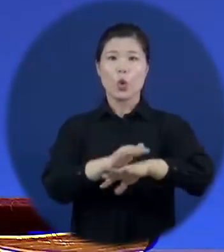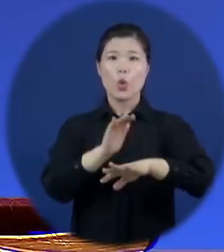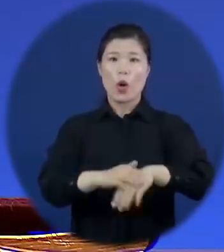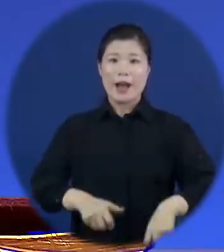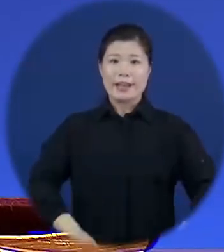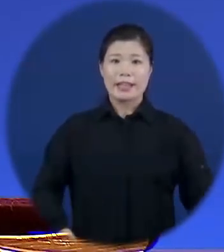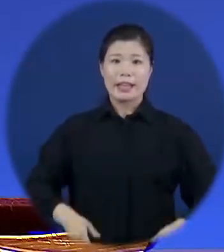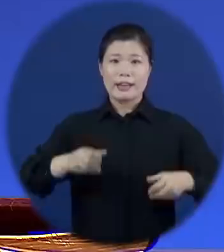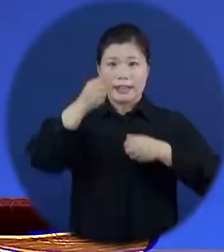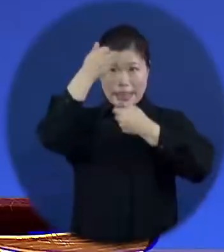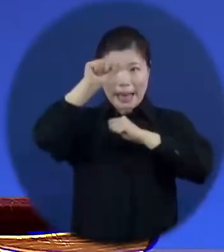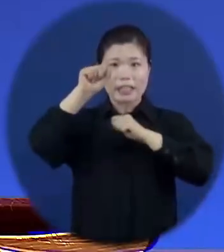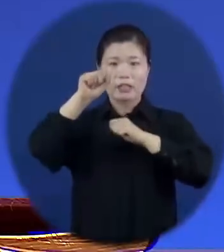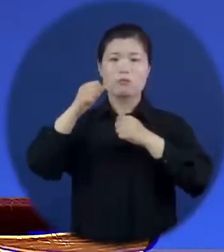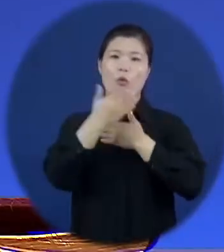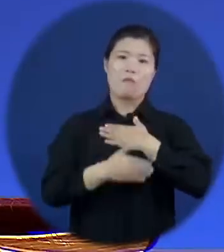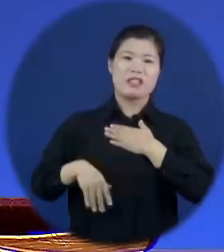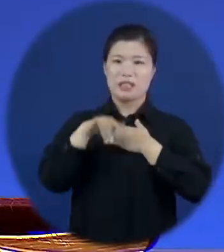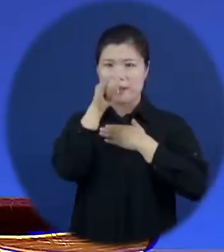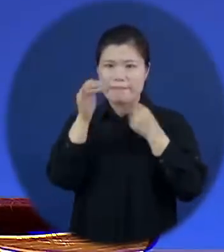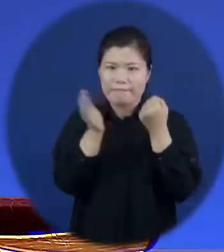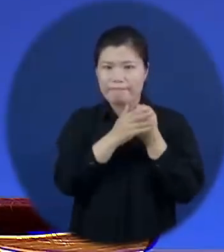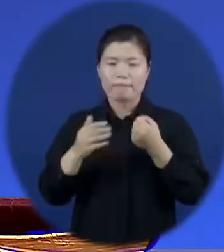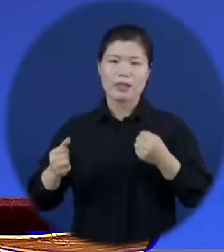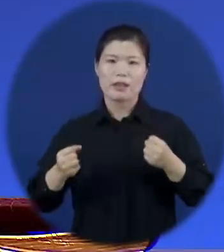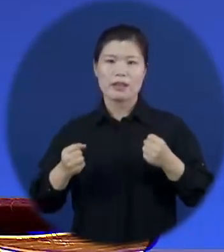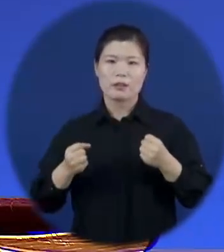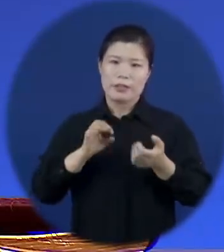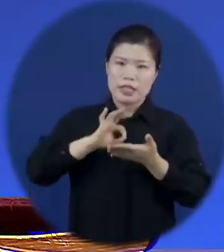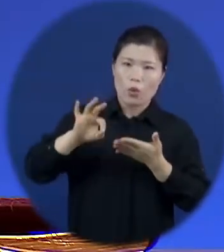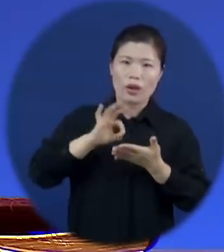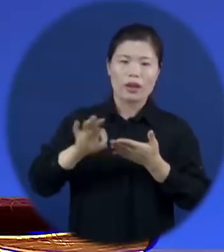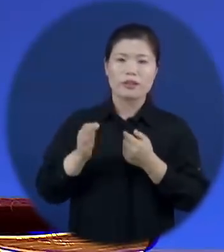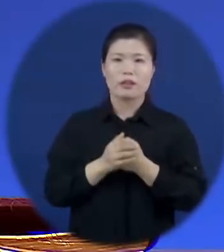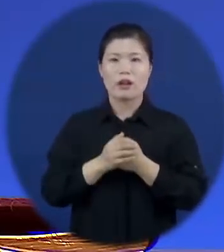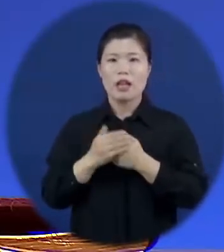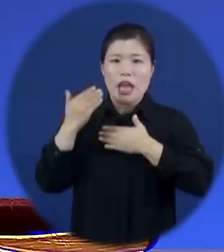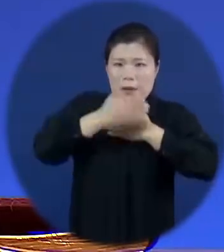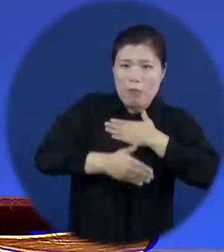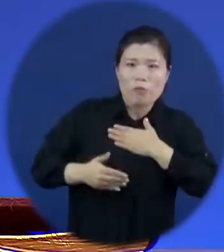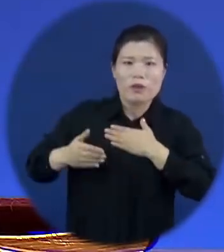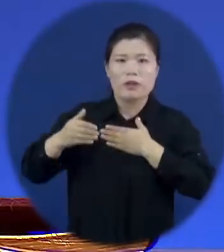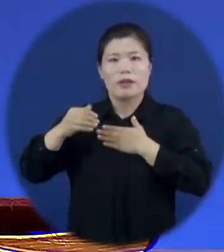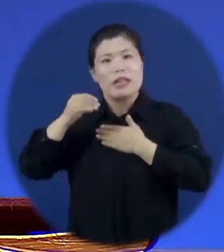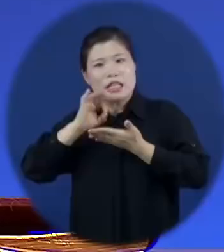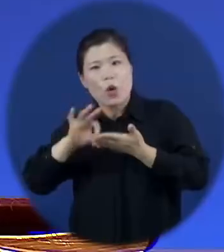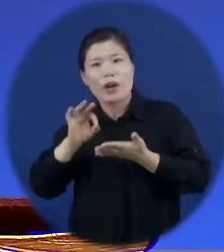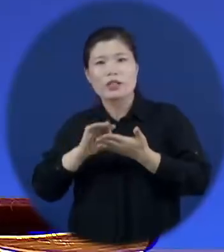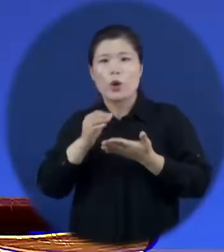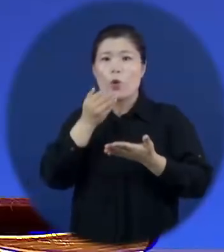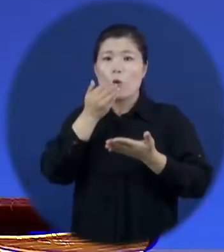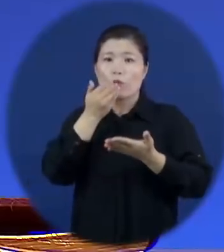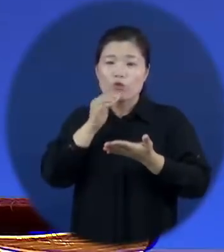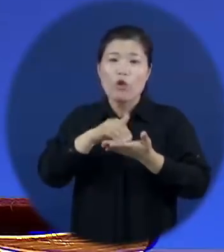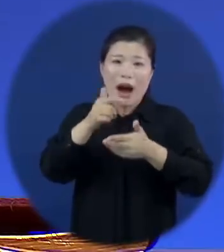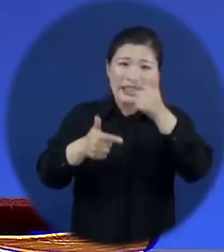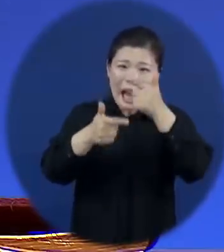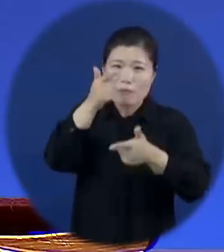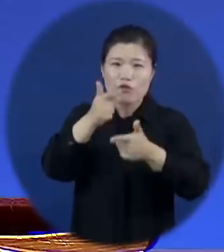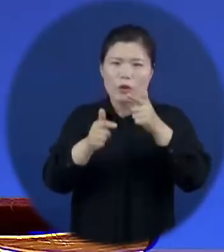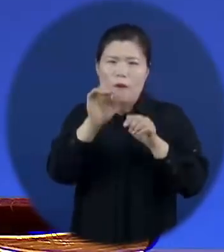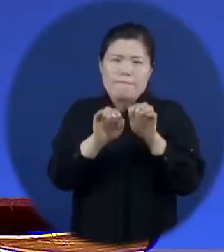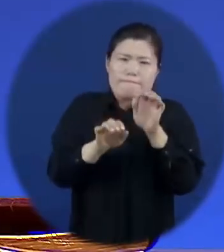다리와 몸뚱아리를 가지고 있었습니다. 그는 그 손과 다리를 이용해서, 그 몸을 이용해서 돌무화과 나무